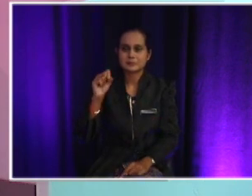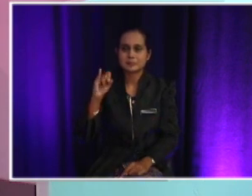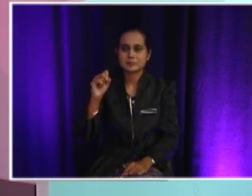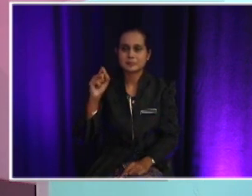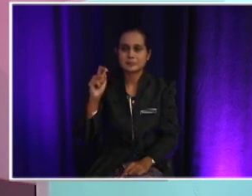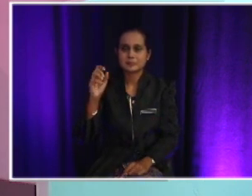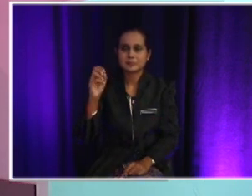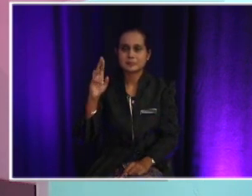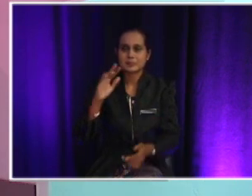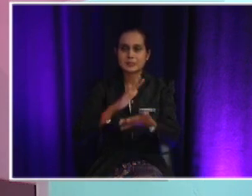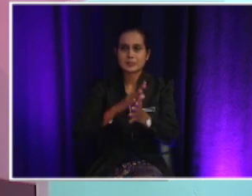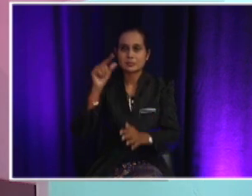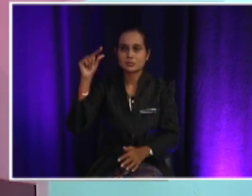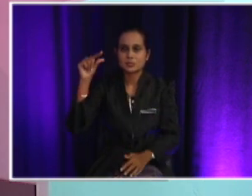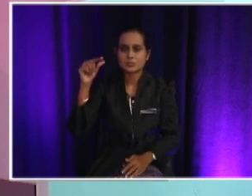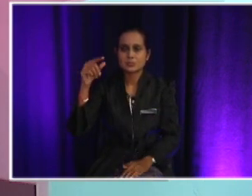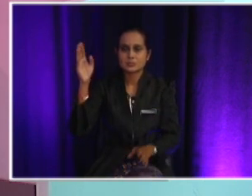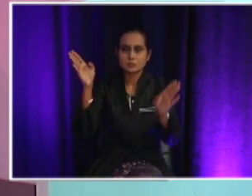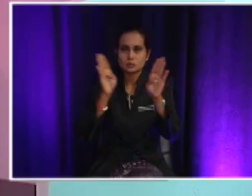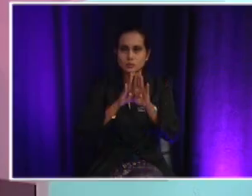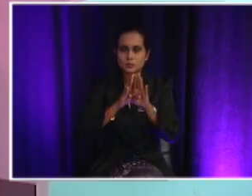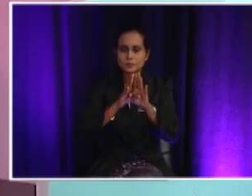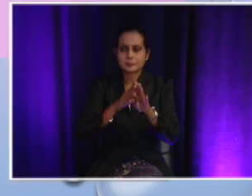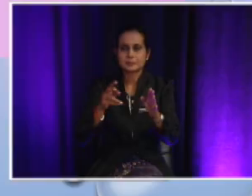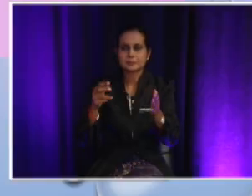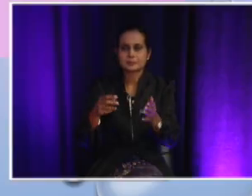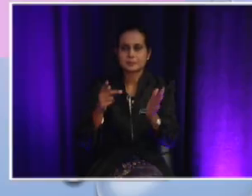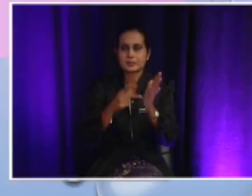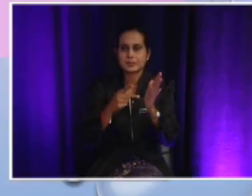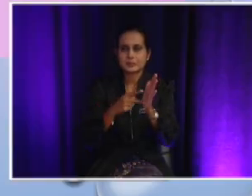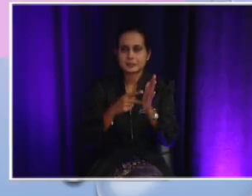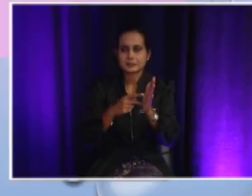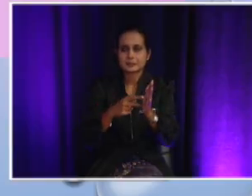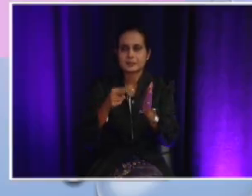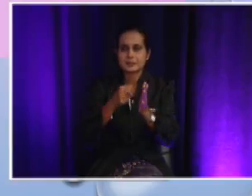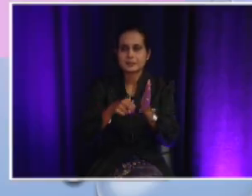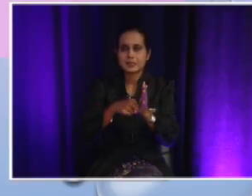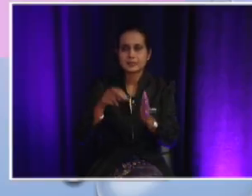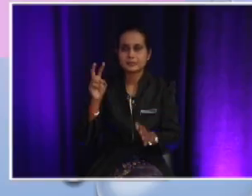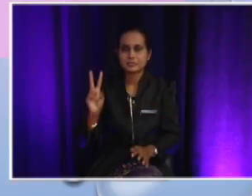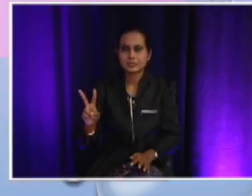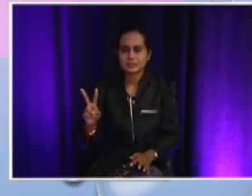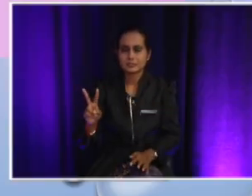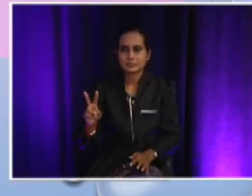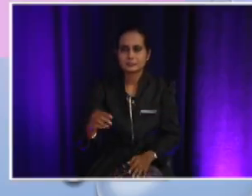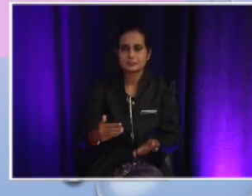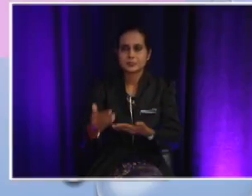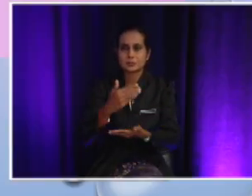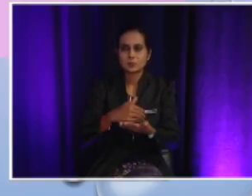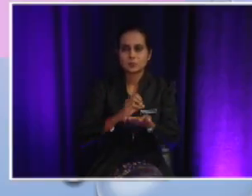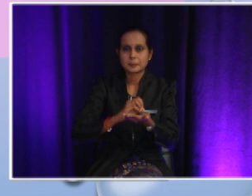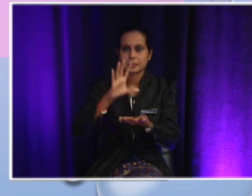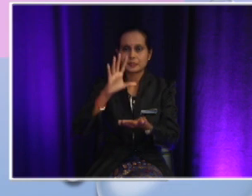tertutup. Okey, hitung nilai voltan pemungut pemancar. Okey. Okey, dia nak voltan pemungut pemancar,